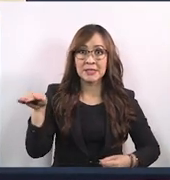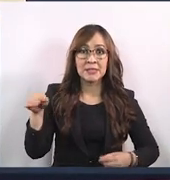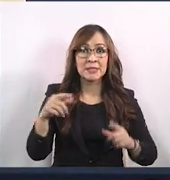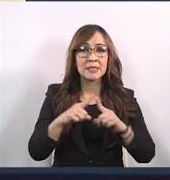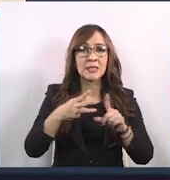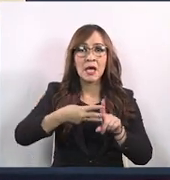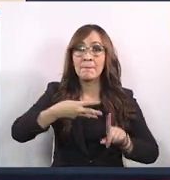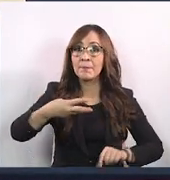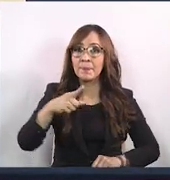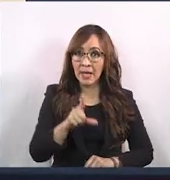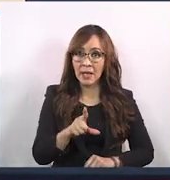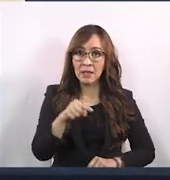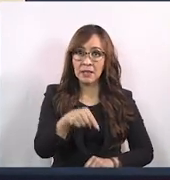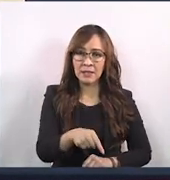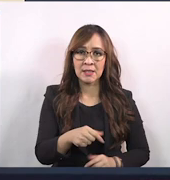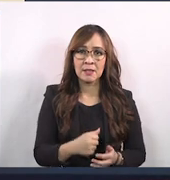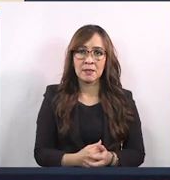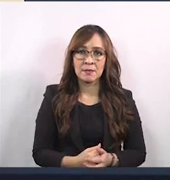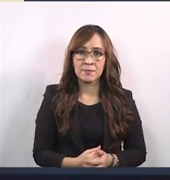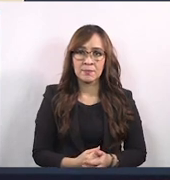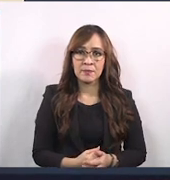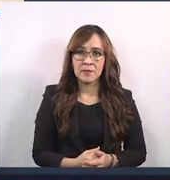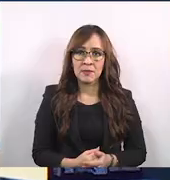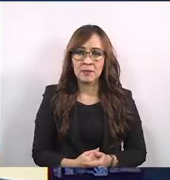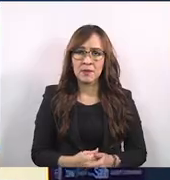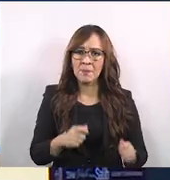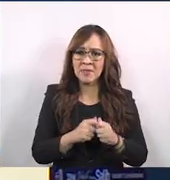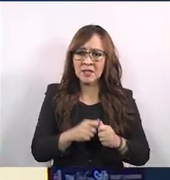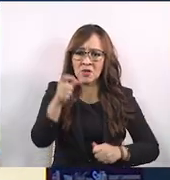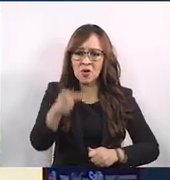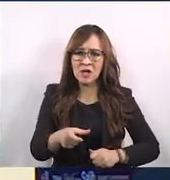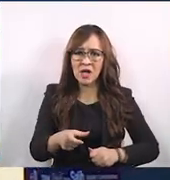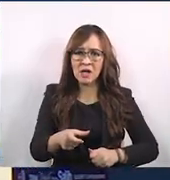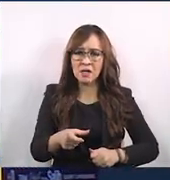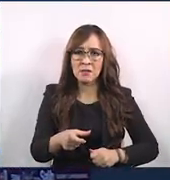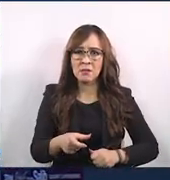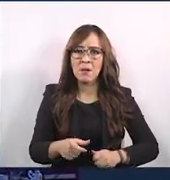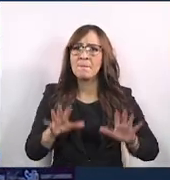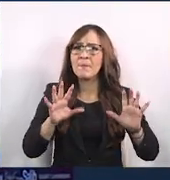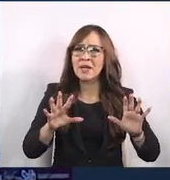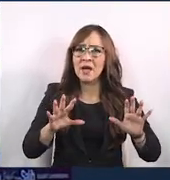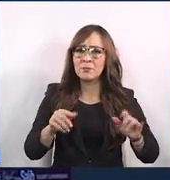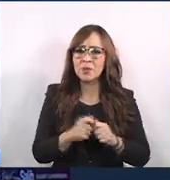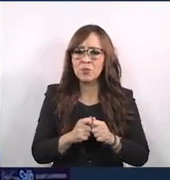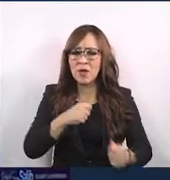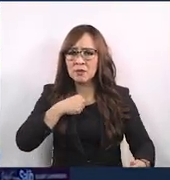dan Rois apel ini yang menjatuhkan banyak orang benar karena ingat